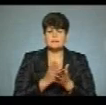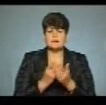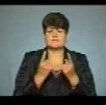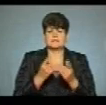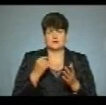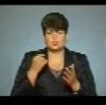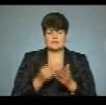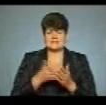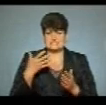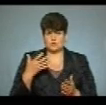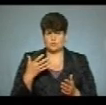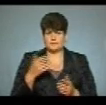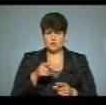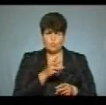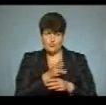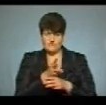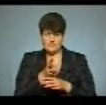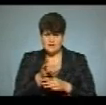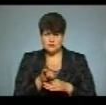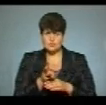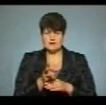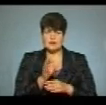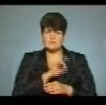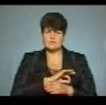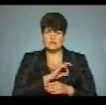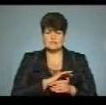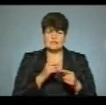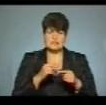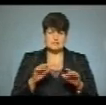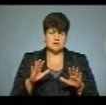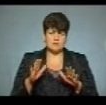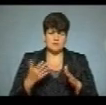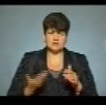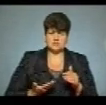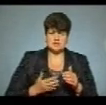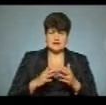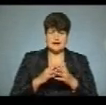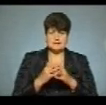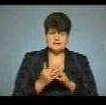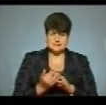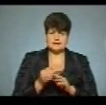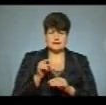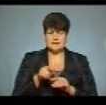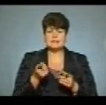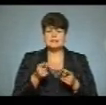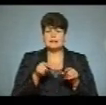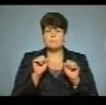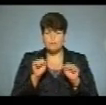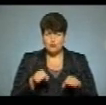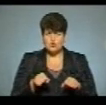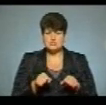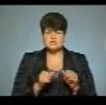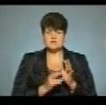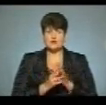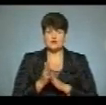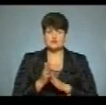ціну. І тому у відео я використала різні моменти з життя села, там, де ти можеш вирощувати